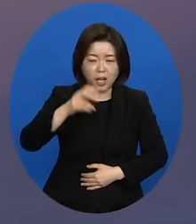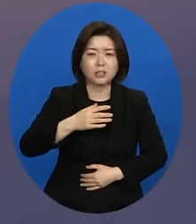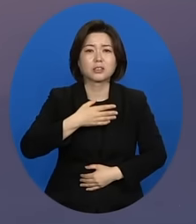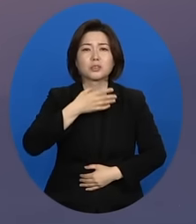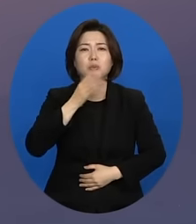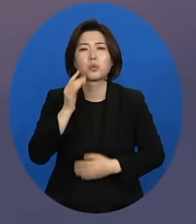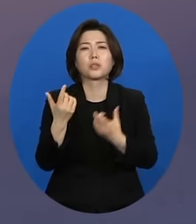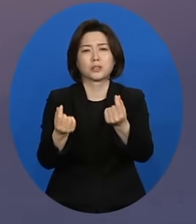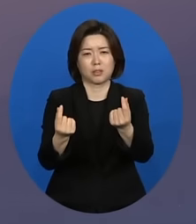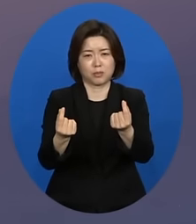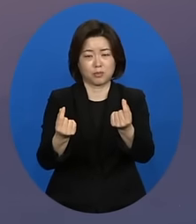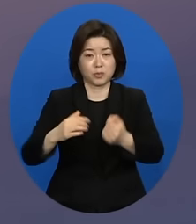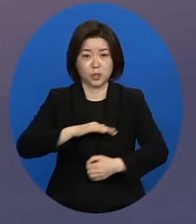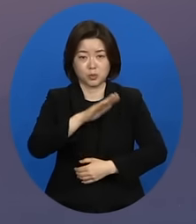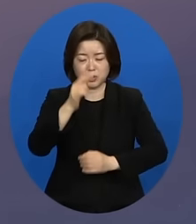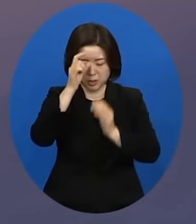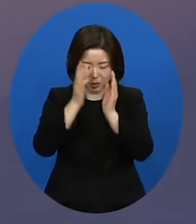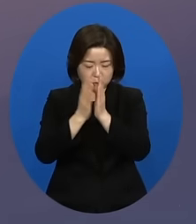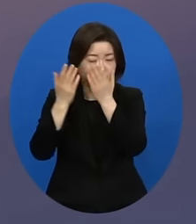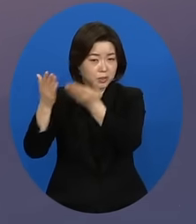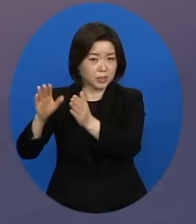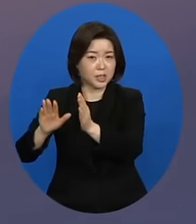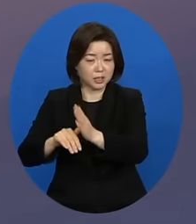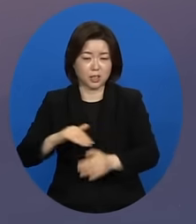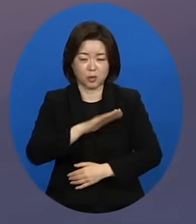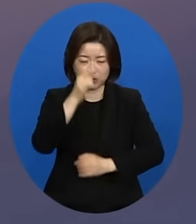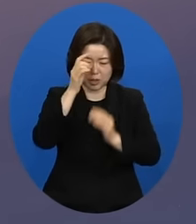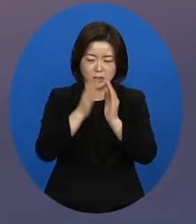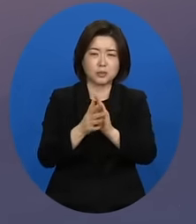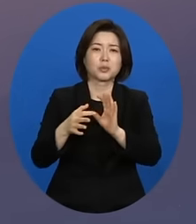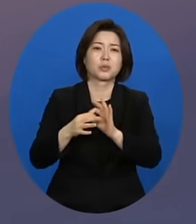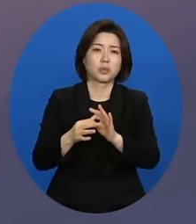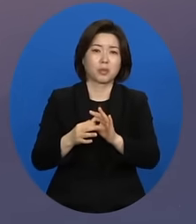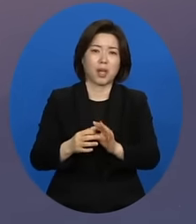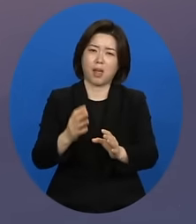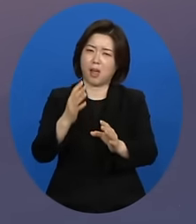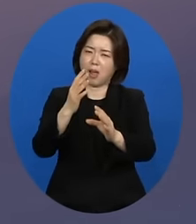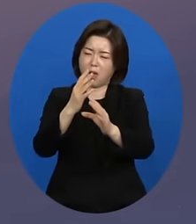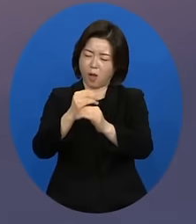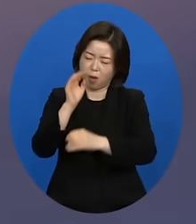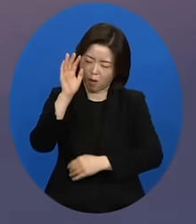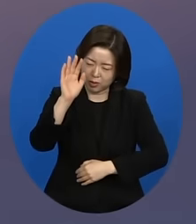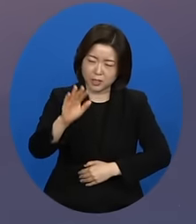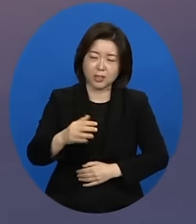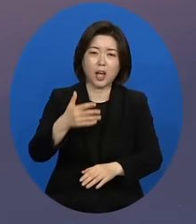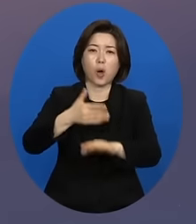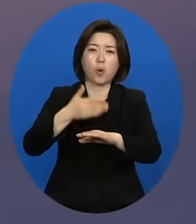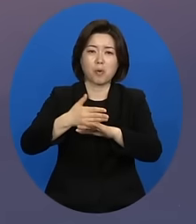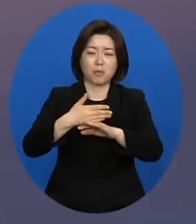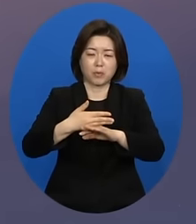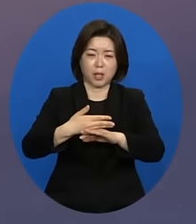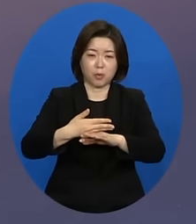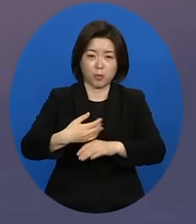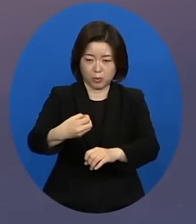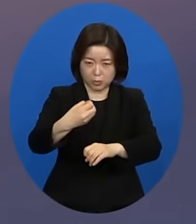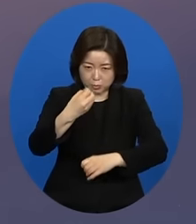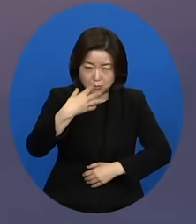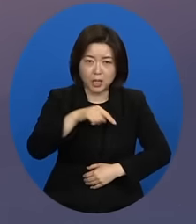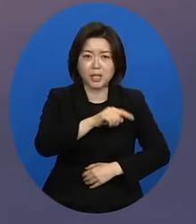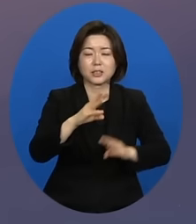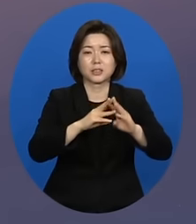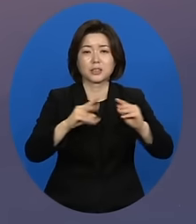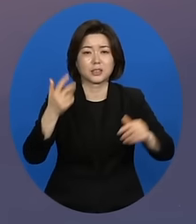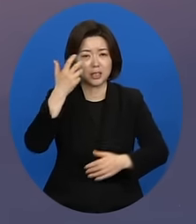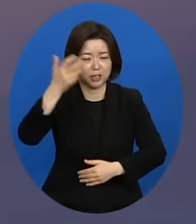시민처럼 우리가 기도할 때 우리의 기도를 통하여 언젠가 고맙다고 감사를 전할 그 땅에